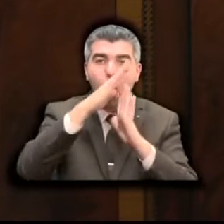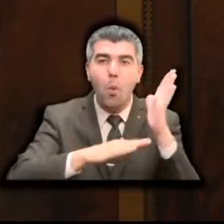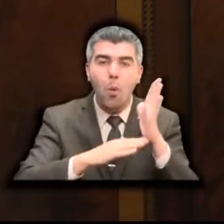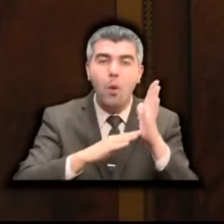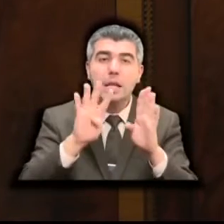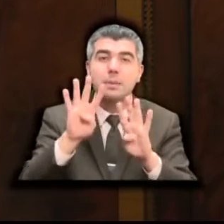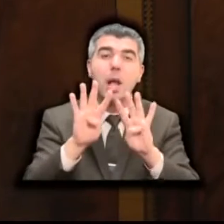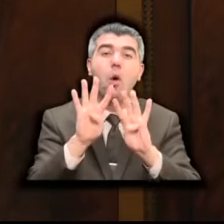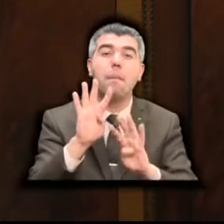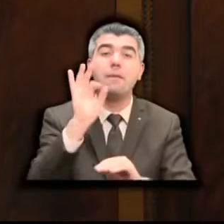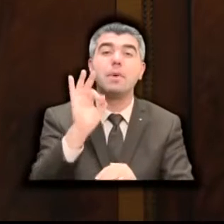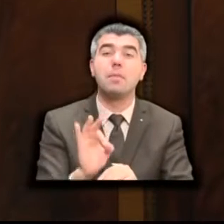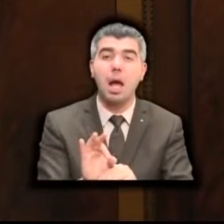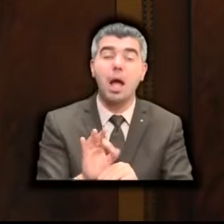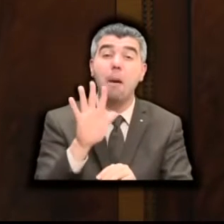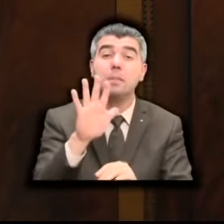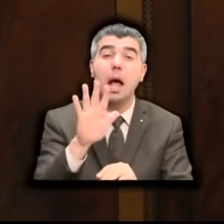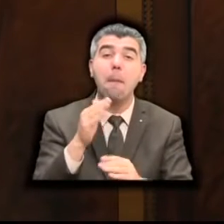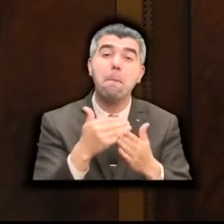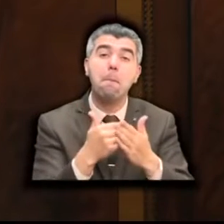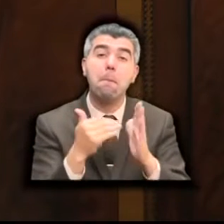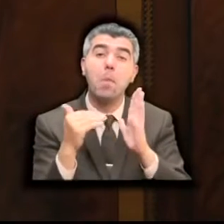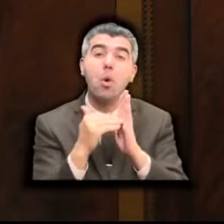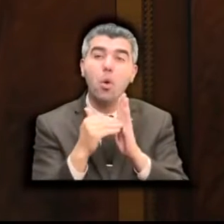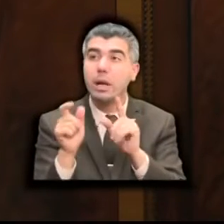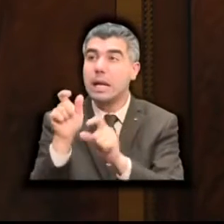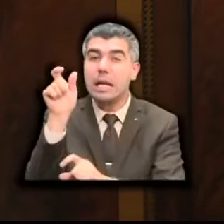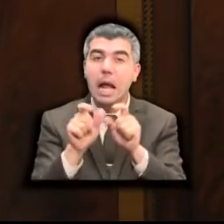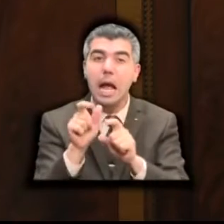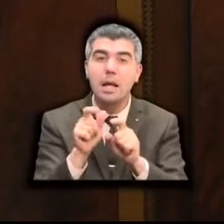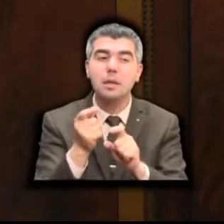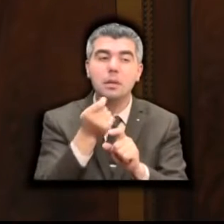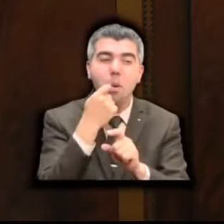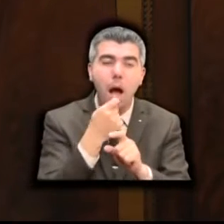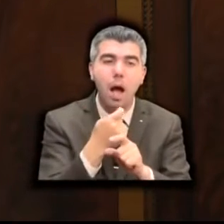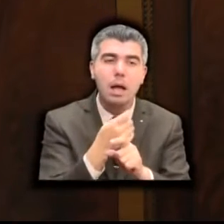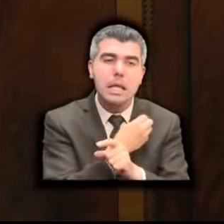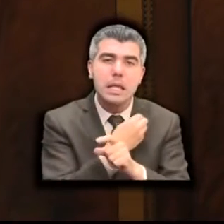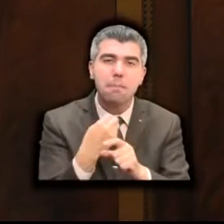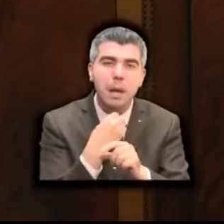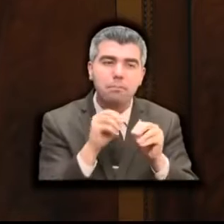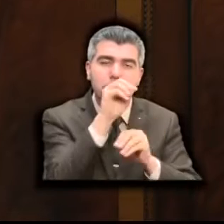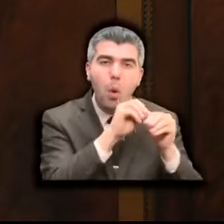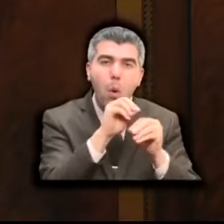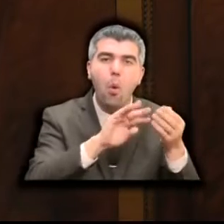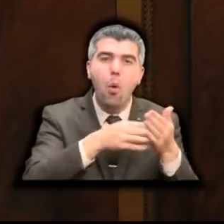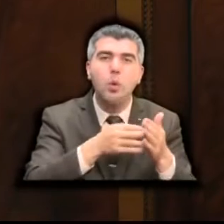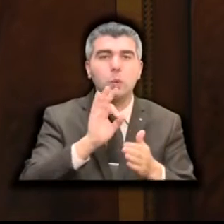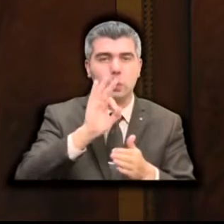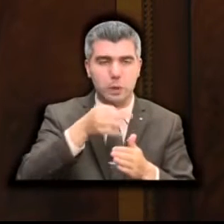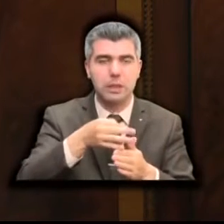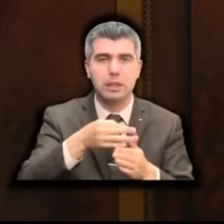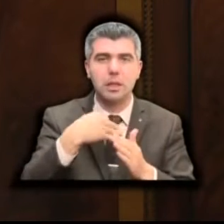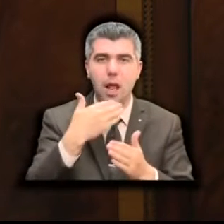تجاوز 5 ملايين. إن هذه الأرقام في بعدها الكمي والنوعي دالة وشاهد على الطبيعة الاجتماعية